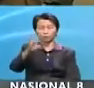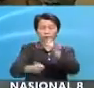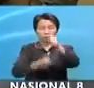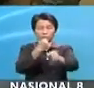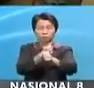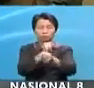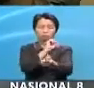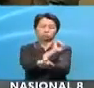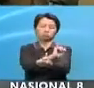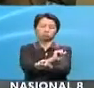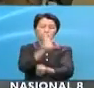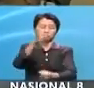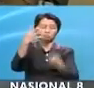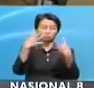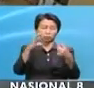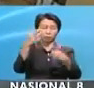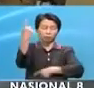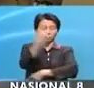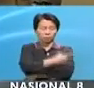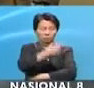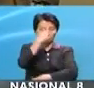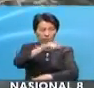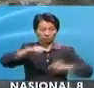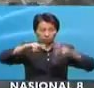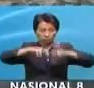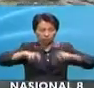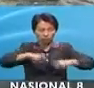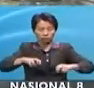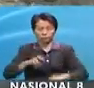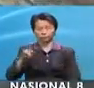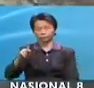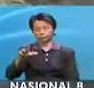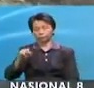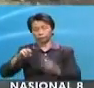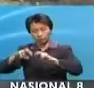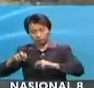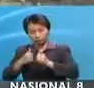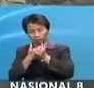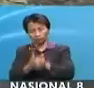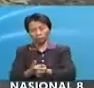tahun direman selama 14 hari untuk siasatan. Kes disiasat